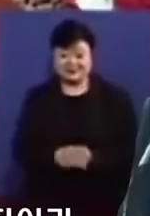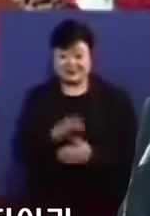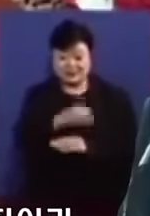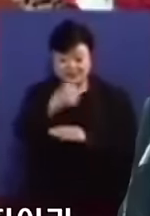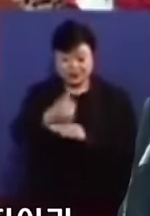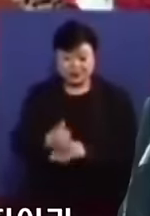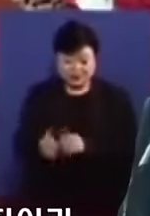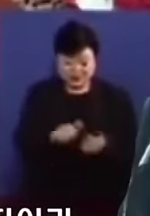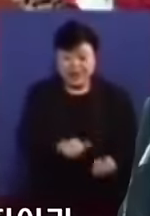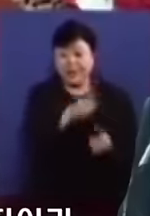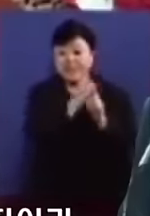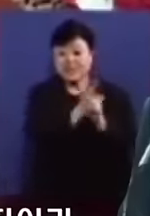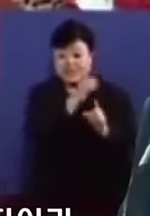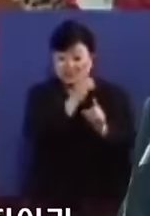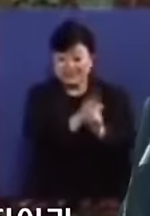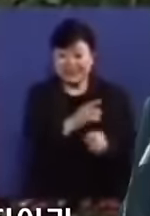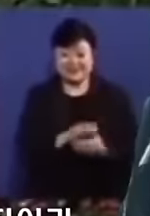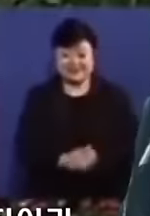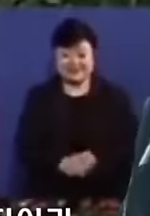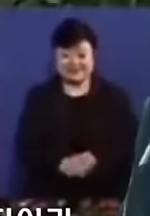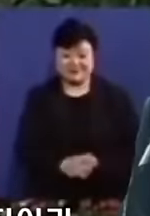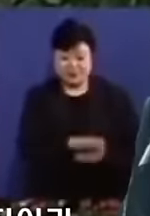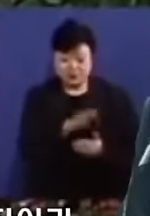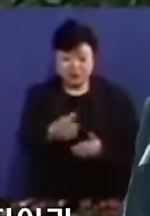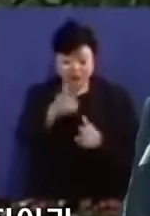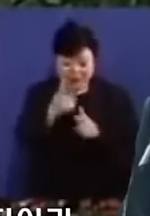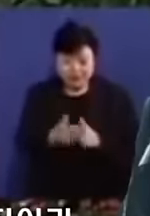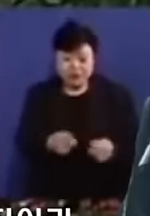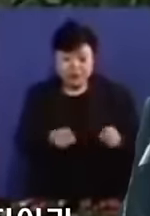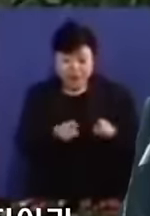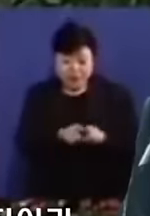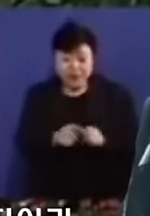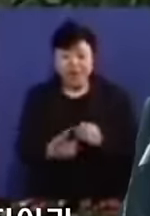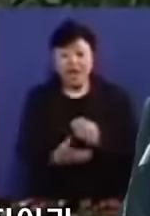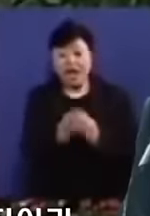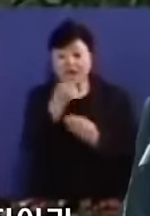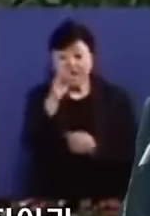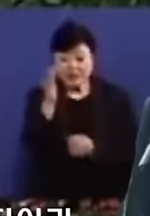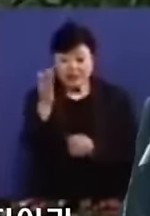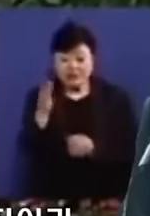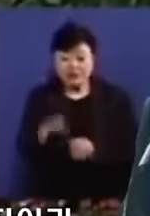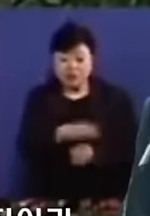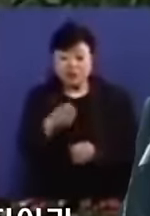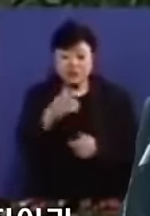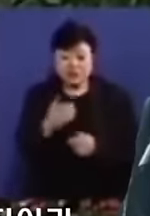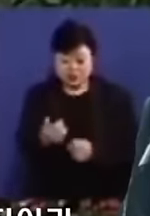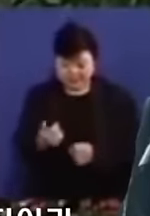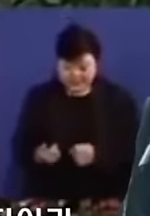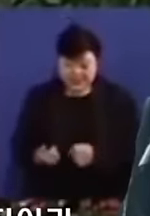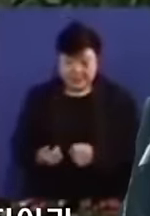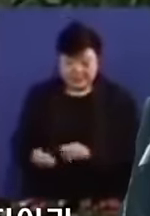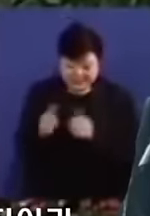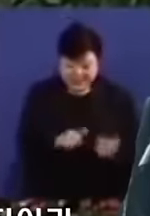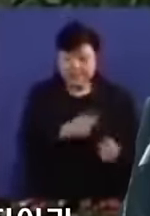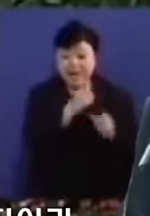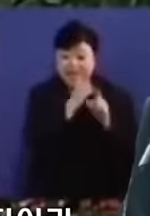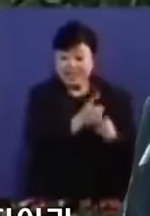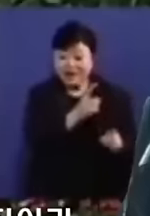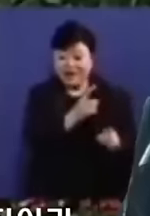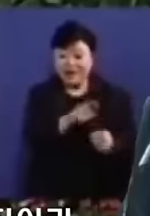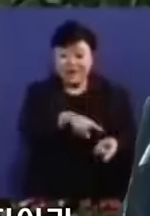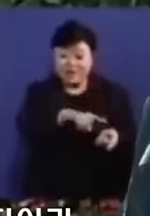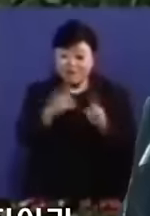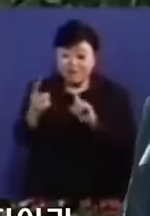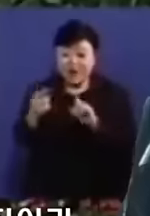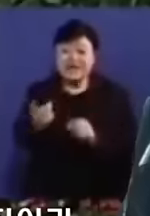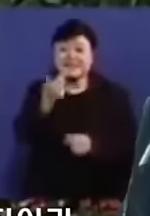그리스도는 사망을 이겼지 않습니까? 우리가 예수님과 하나하나가 되었으니까 우리도 이미 사망을 이기고